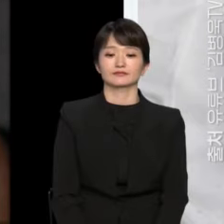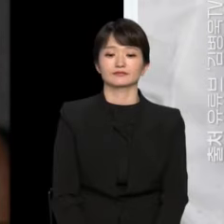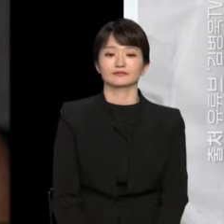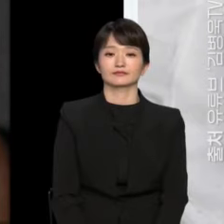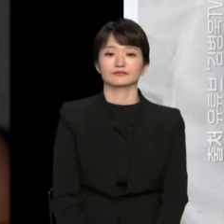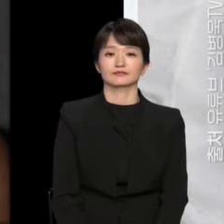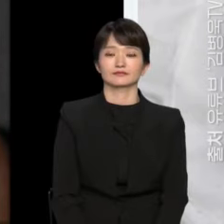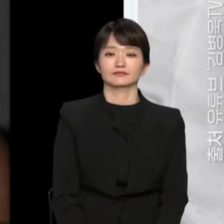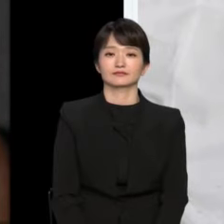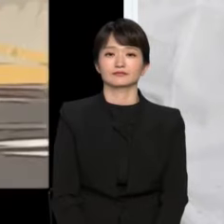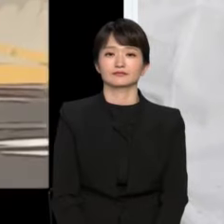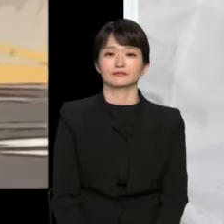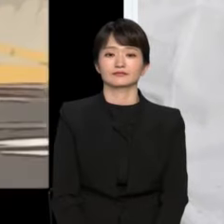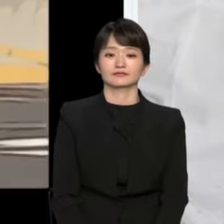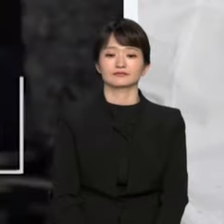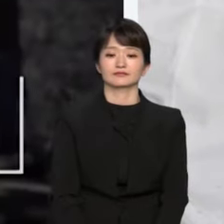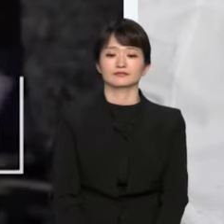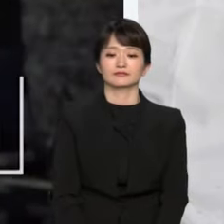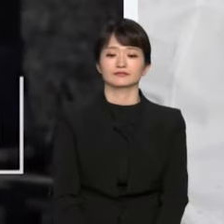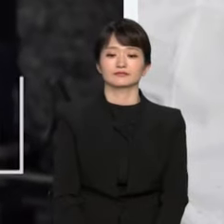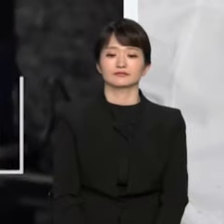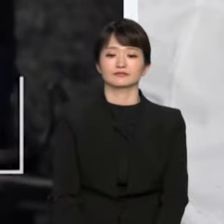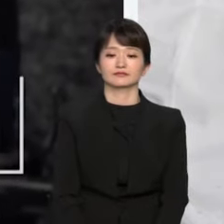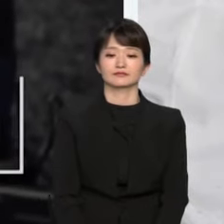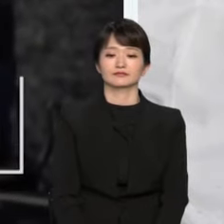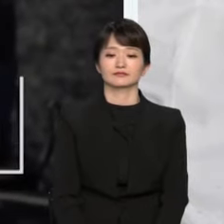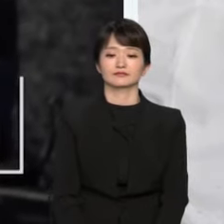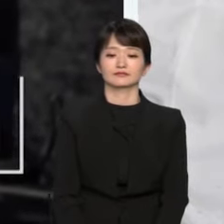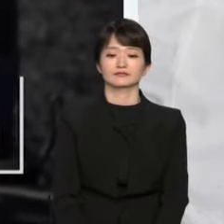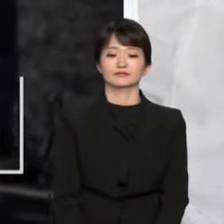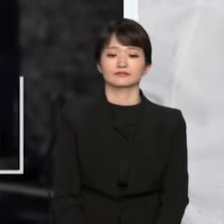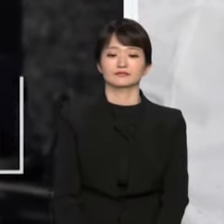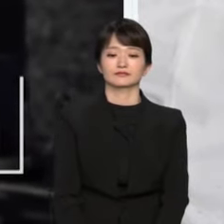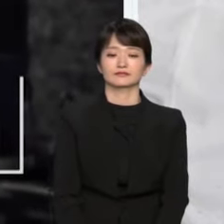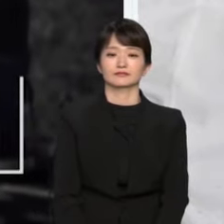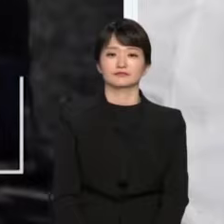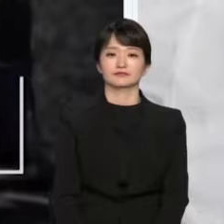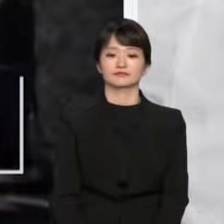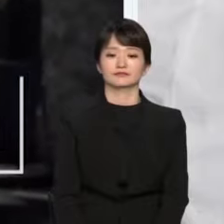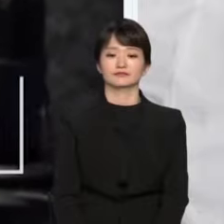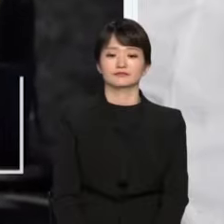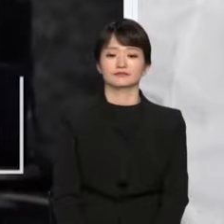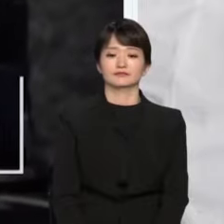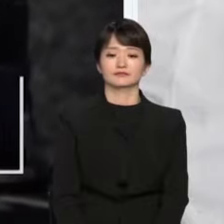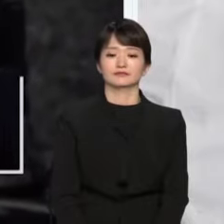아들이 응원합니다. 함께 손을 잡고서